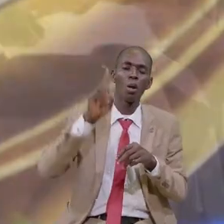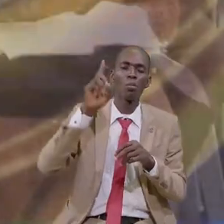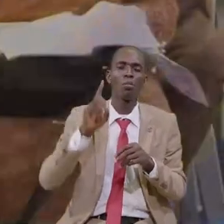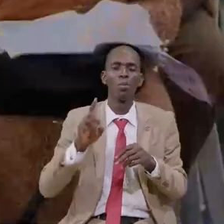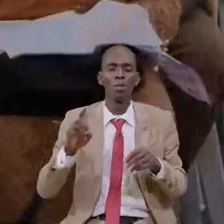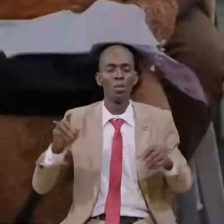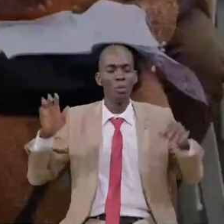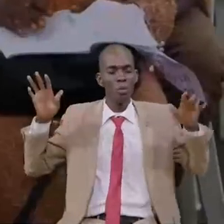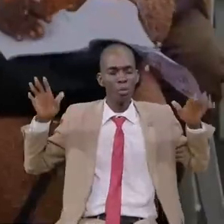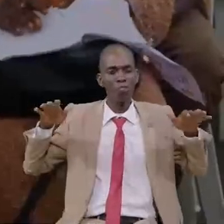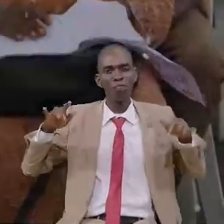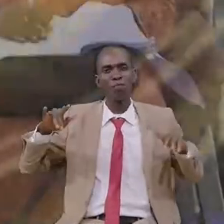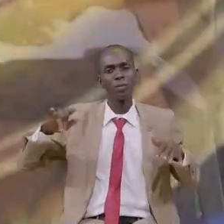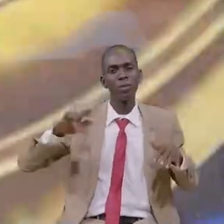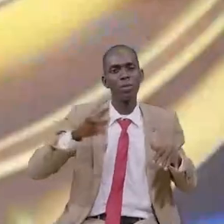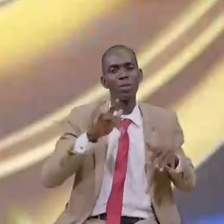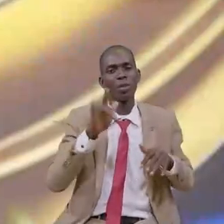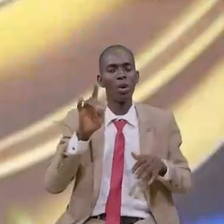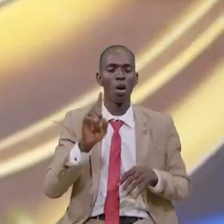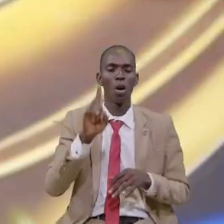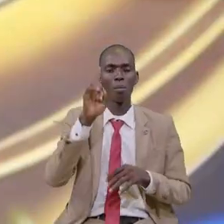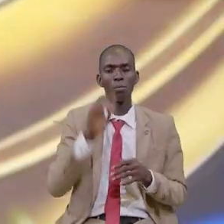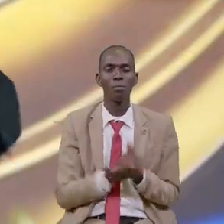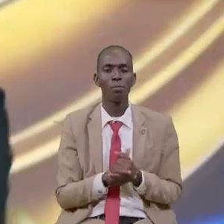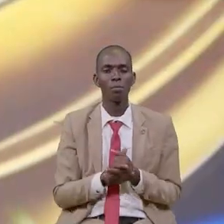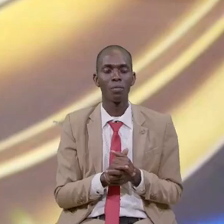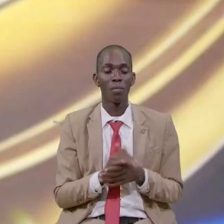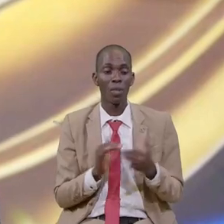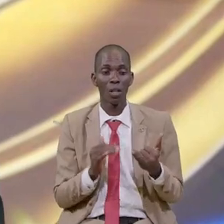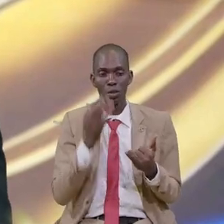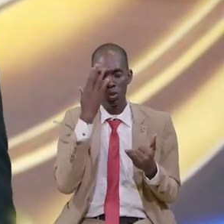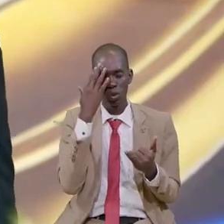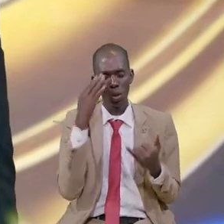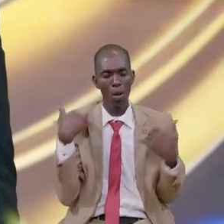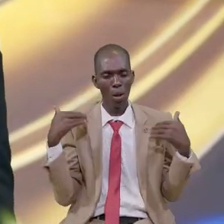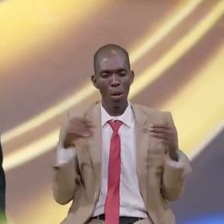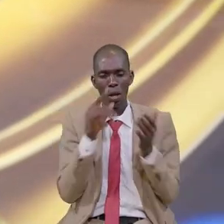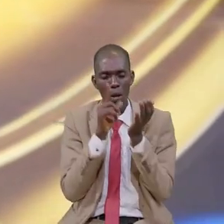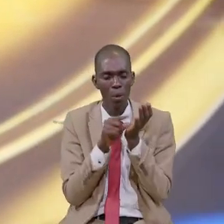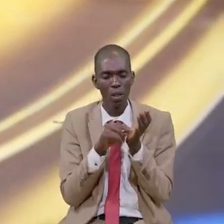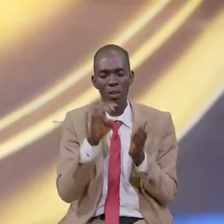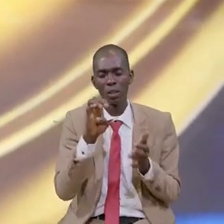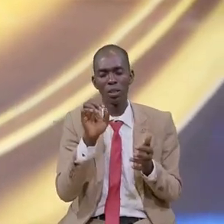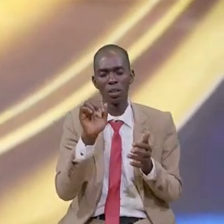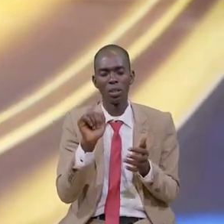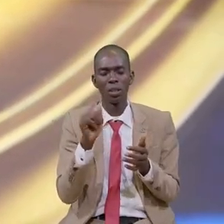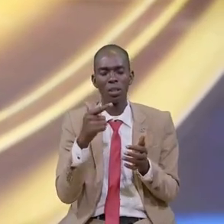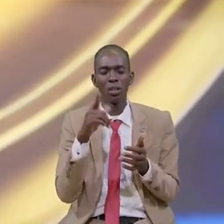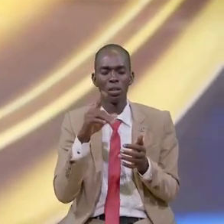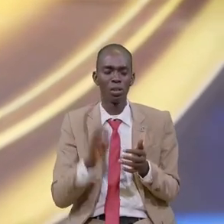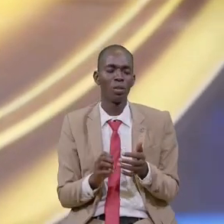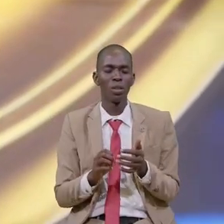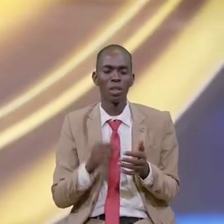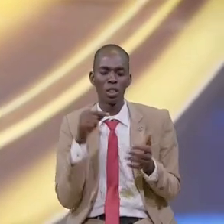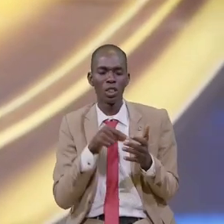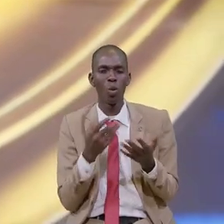Prennent l'envol. Maintenant, pense à un aigle. Un aigle veut traverser ici.